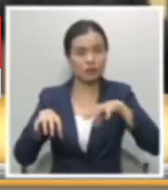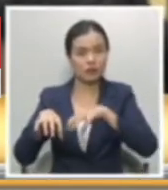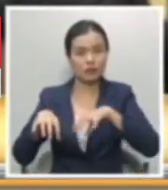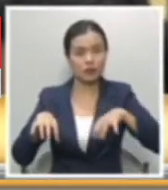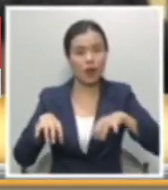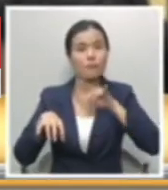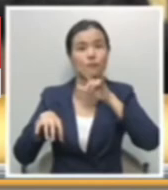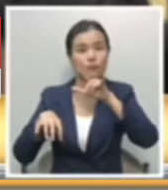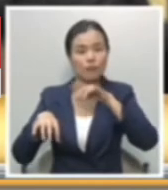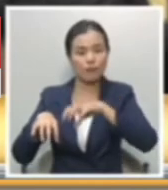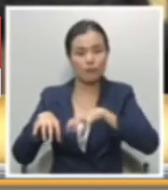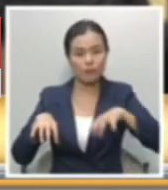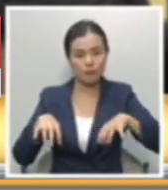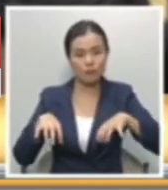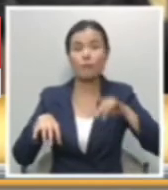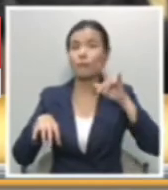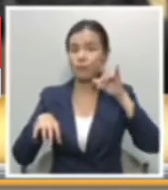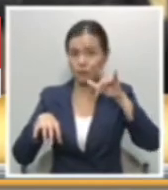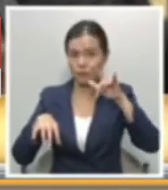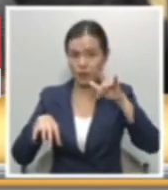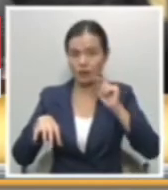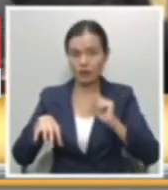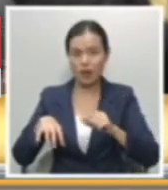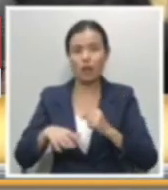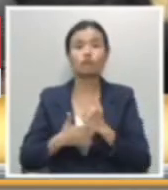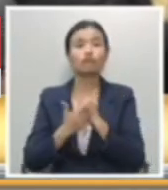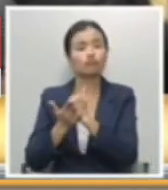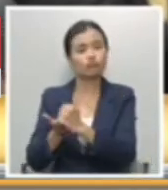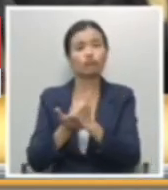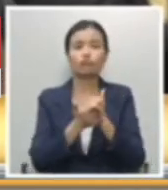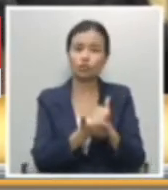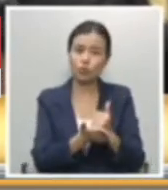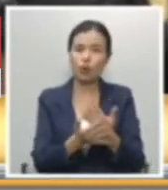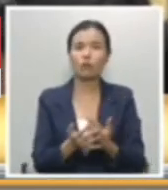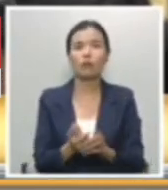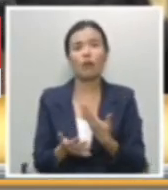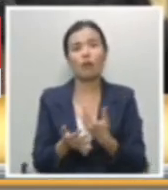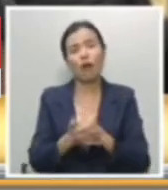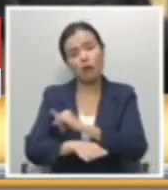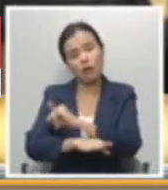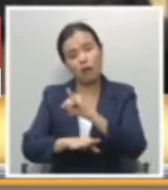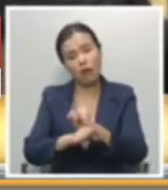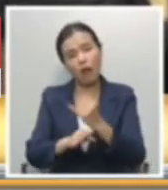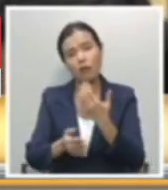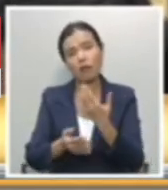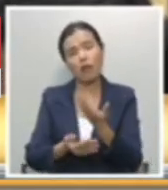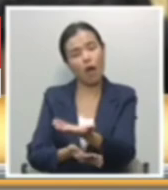3 สนามบินก็เรียนว่ามีการเอื้อมีการเวนคืน